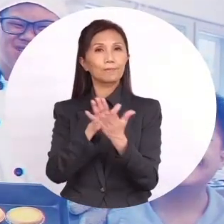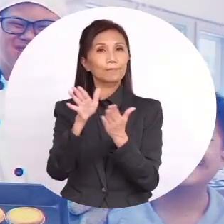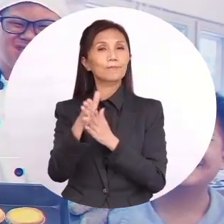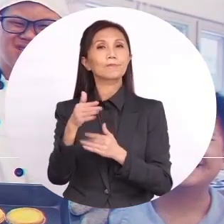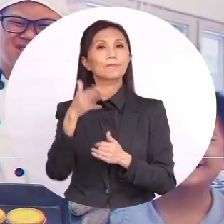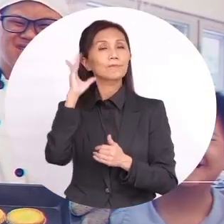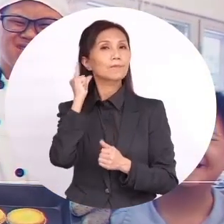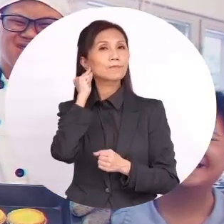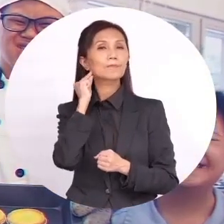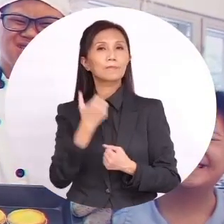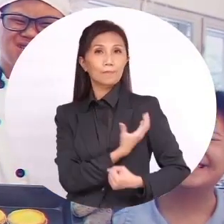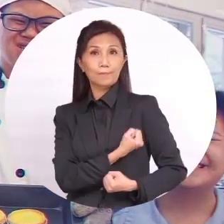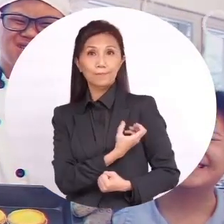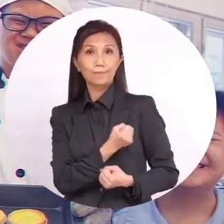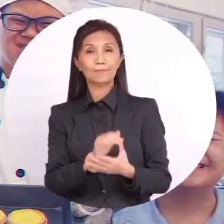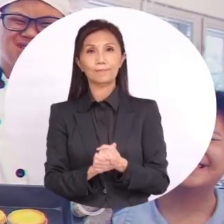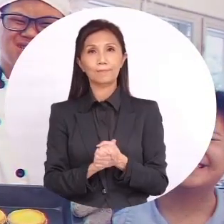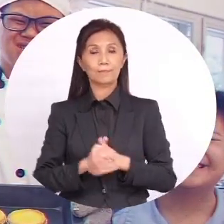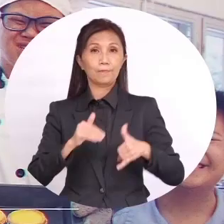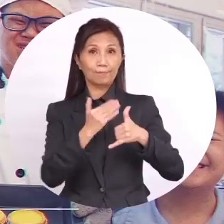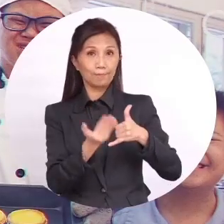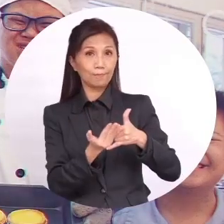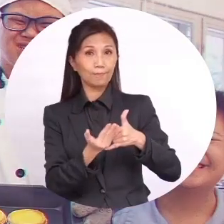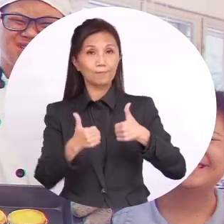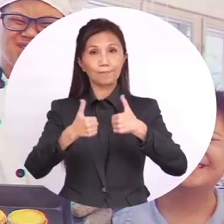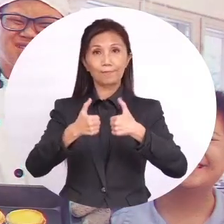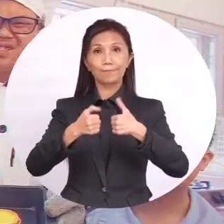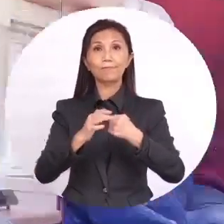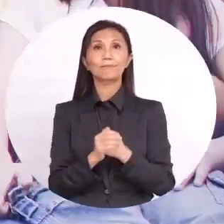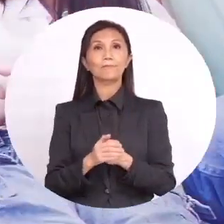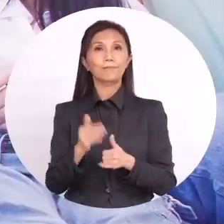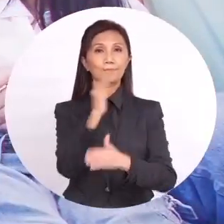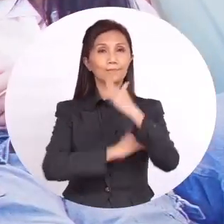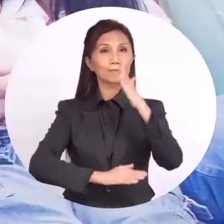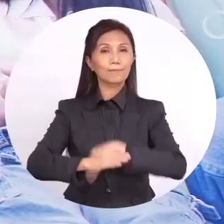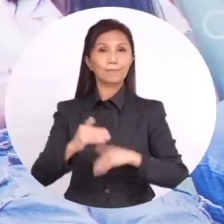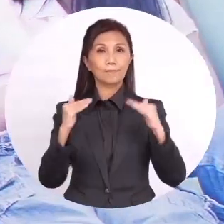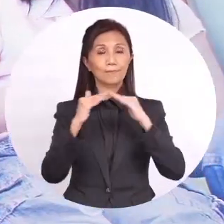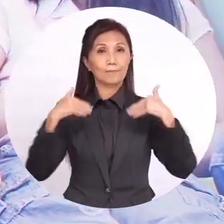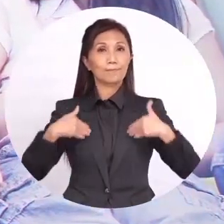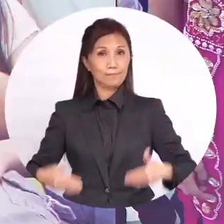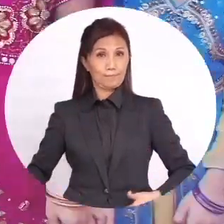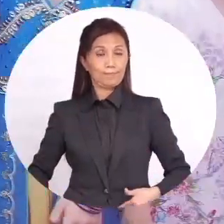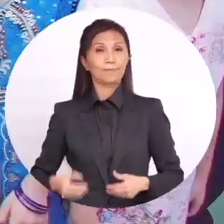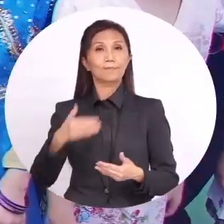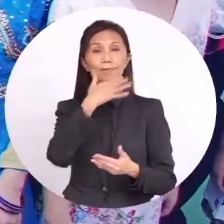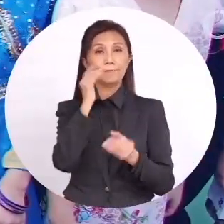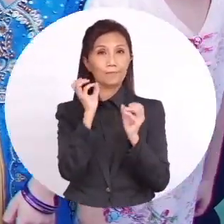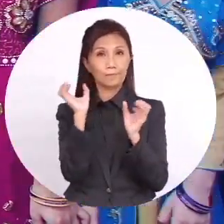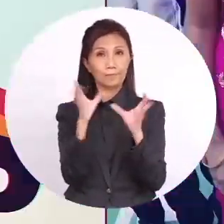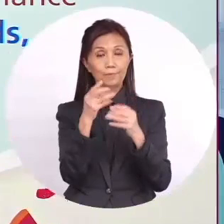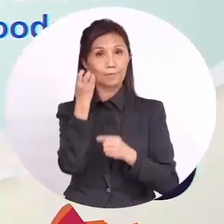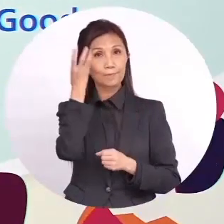基于性别、餵哺母乳、怀孕、婚姻状况、残疾、家庭岗位和种族的歧